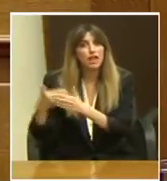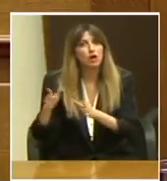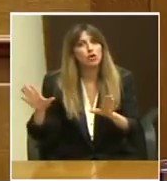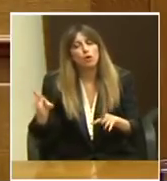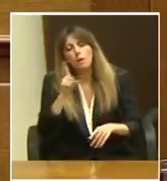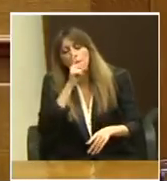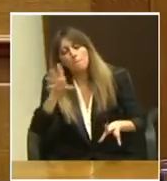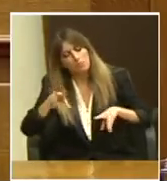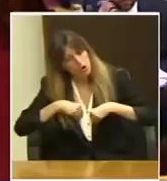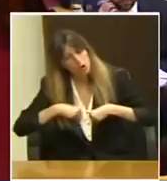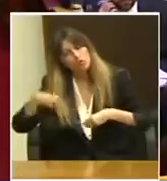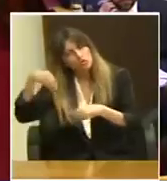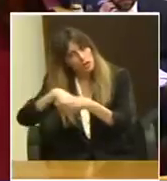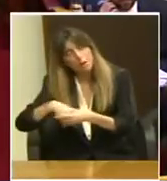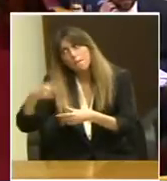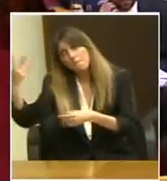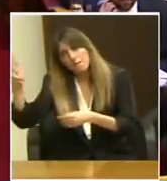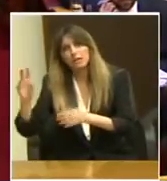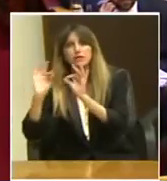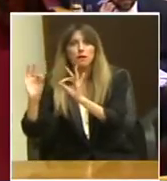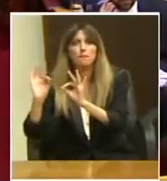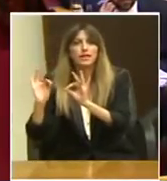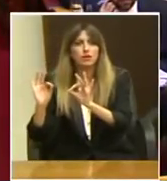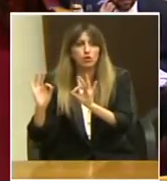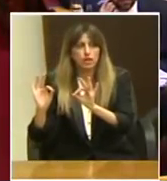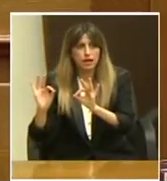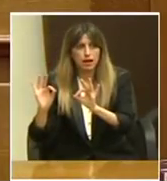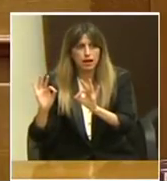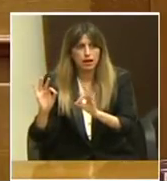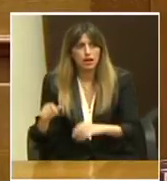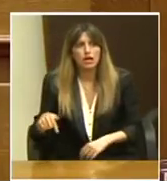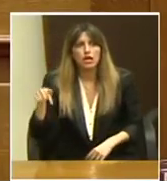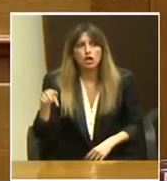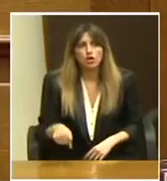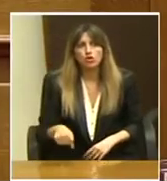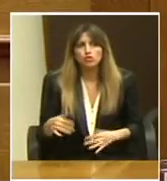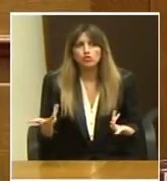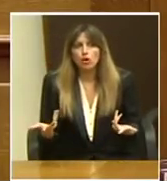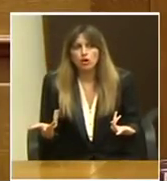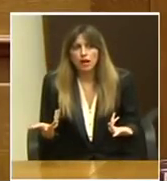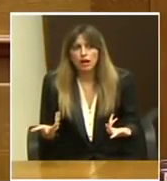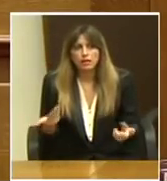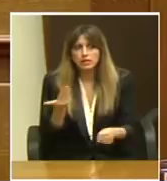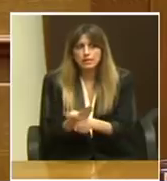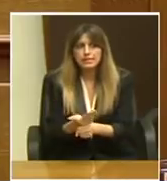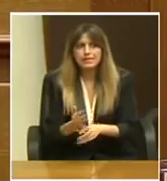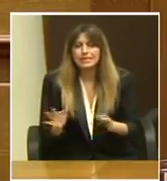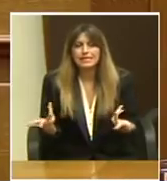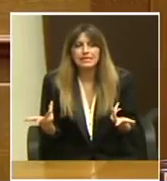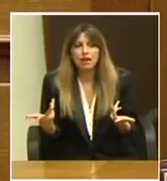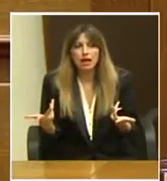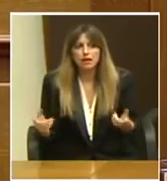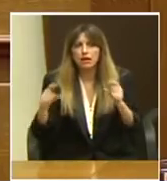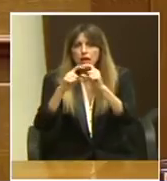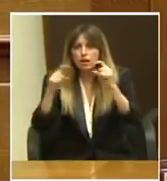Μακεδονία, τι παράγωγο δεχόντουσαν αυτοί που ζητάνε τα παράγωγα και επιθετικοί προσδιορισμοί να μοιάζουν με